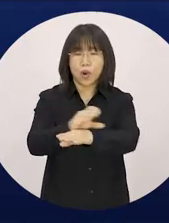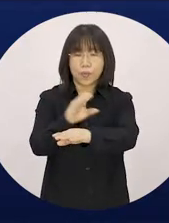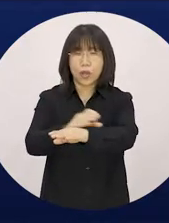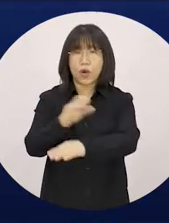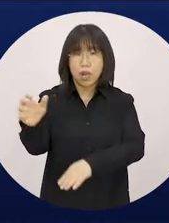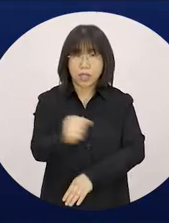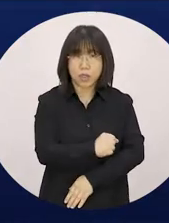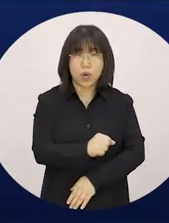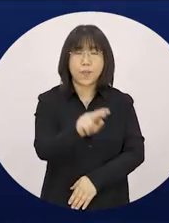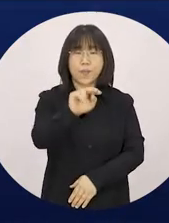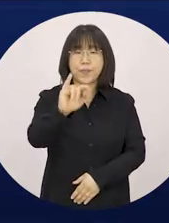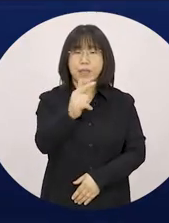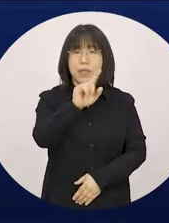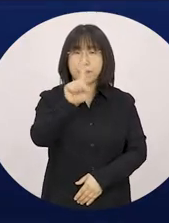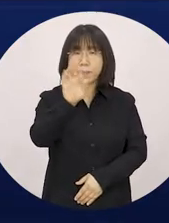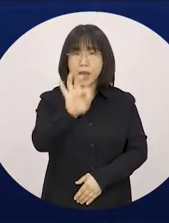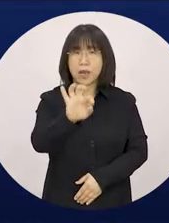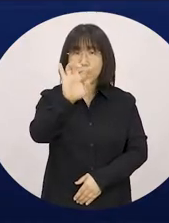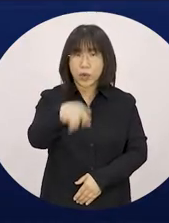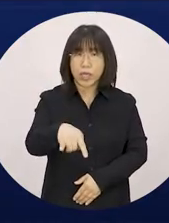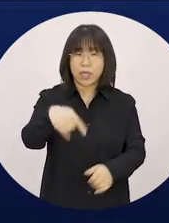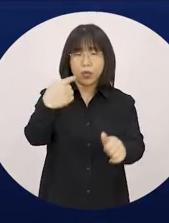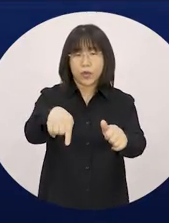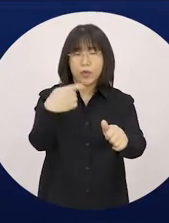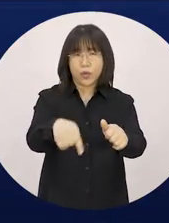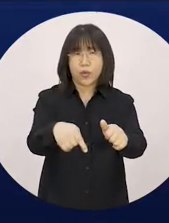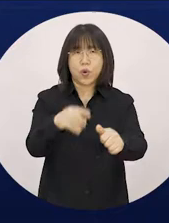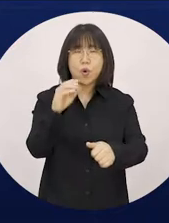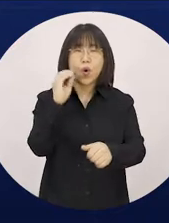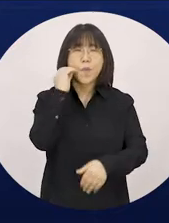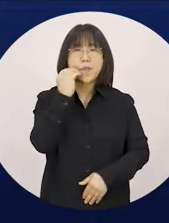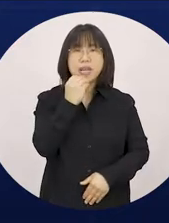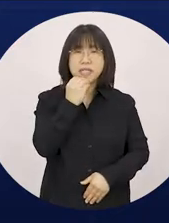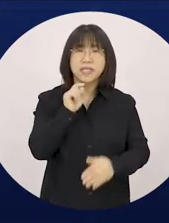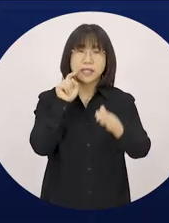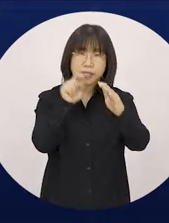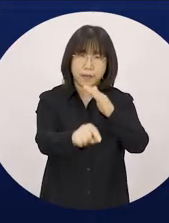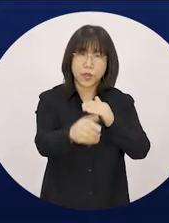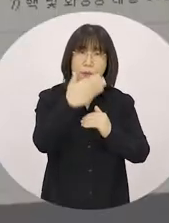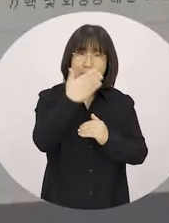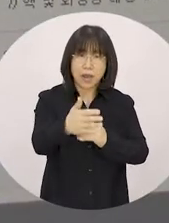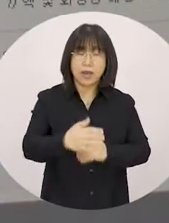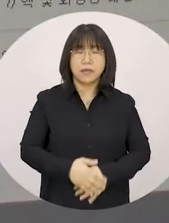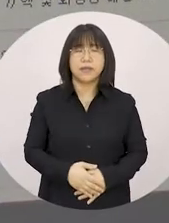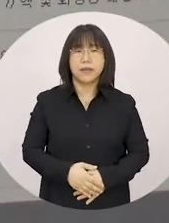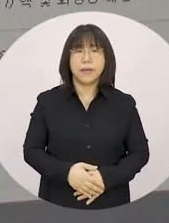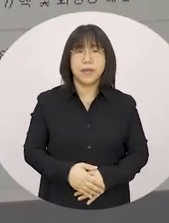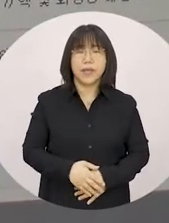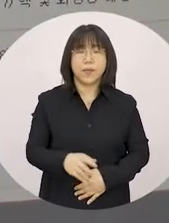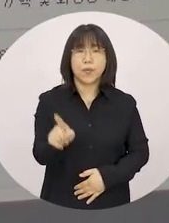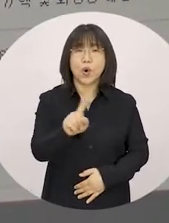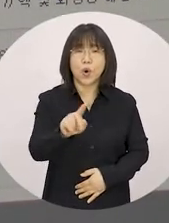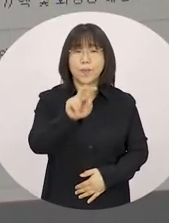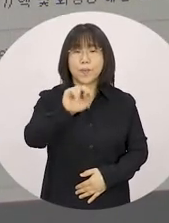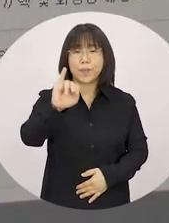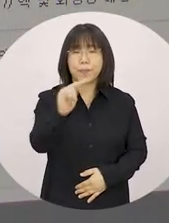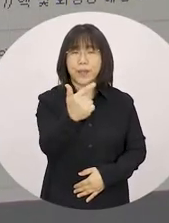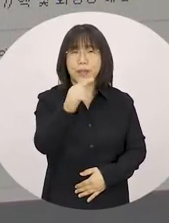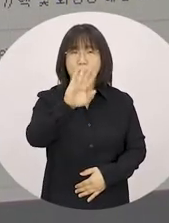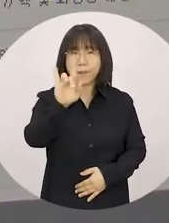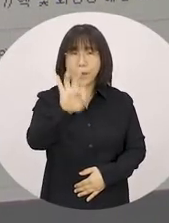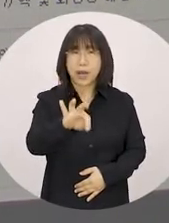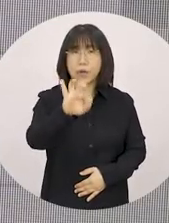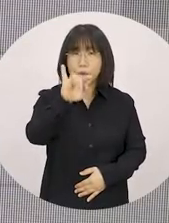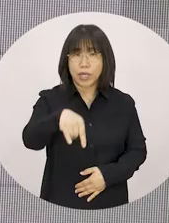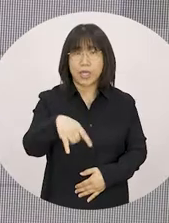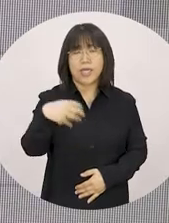스마트 민방위 교 홈페이지에 접속하면 수강할 수 있습니다 교육은 민방위 대원 의 임무와